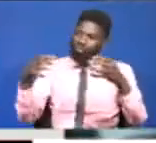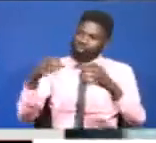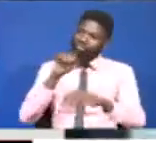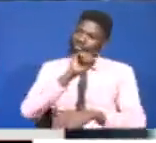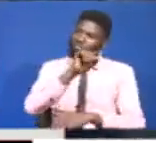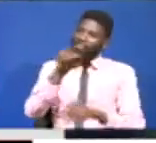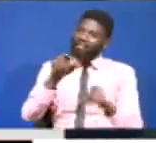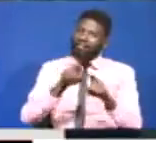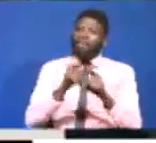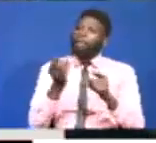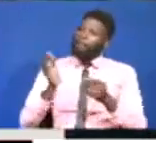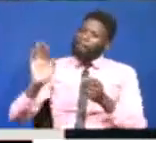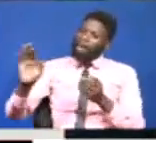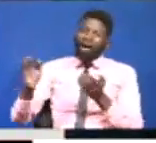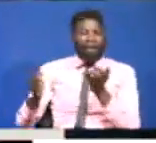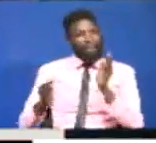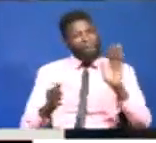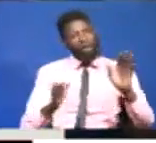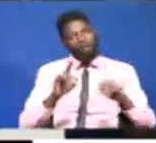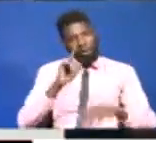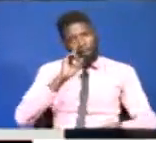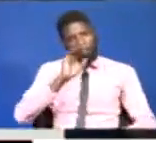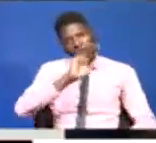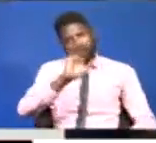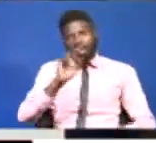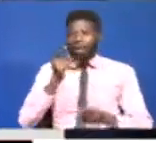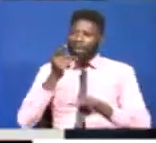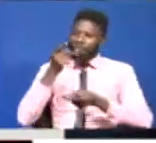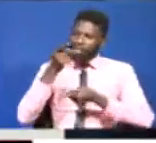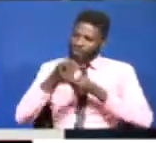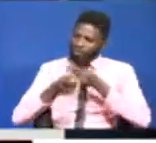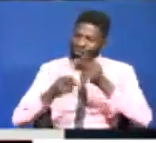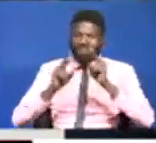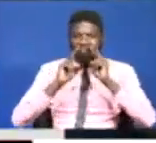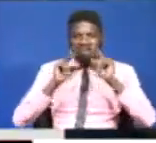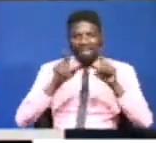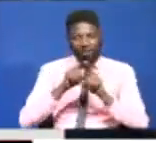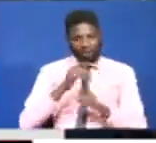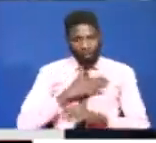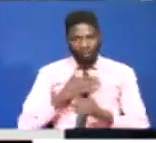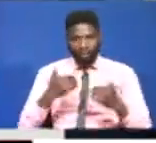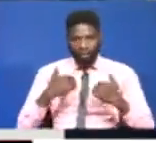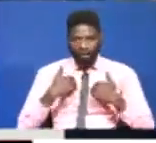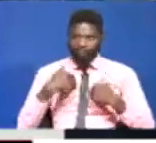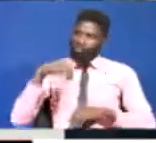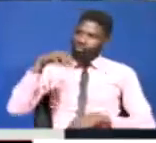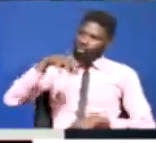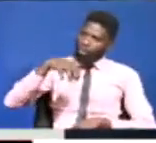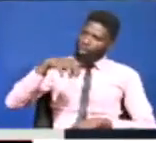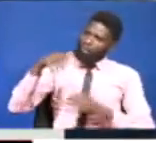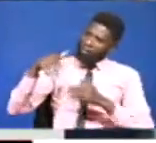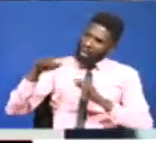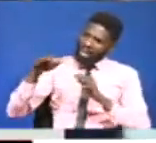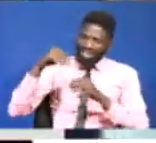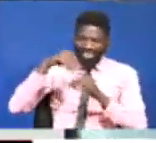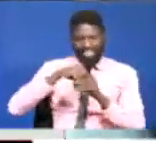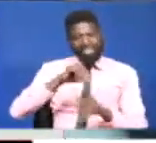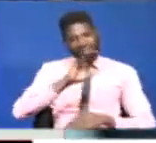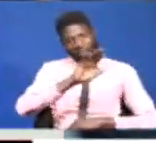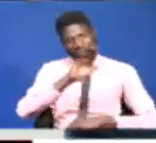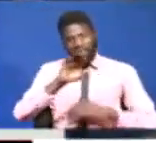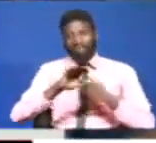kurudi makwao, viweze kuwa na peace process kama hii ambayo tuko naye hapa ya Wakongo katika nchi zao, na ndio tuwe